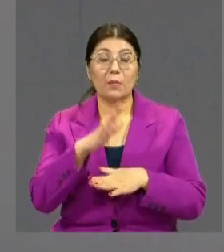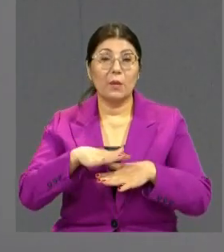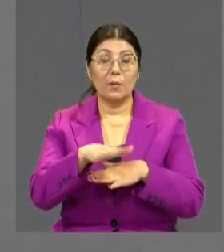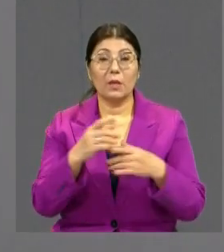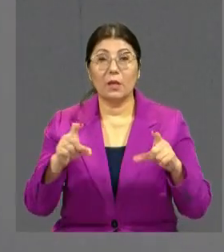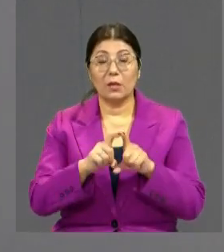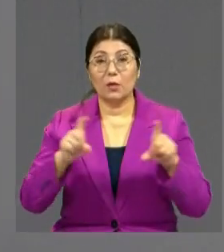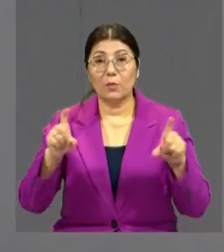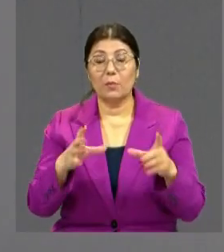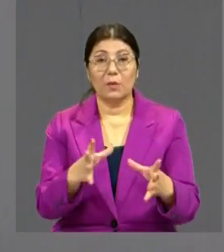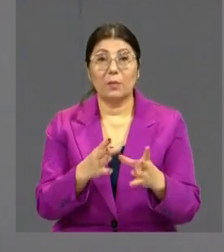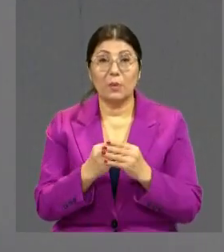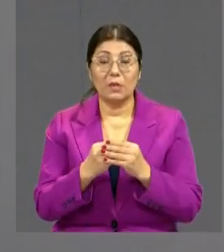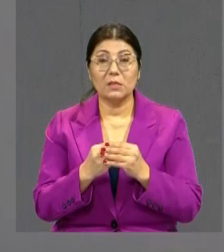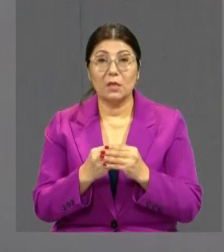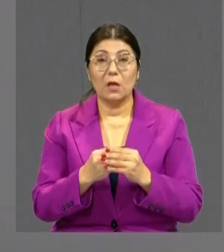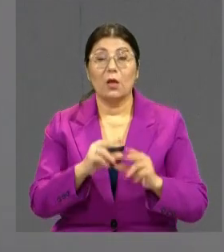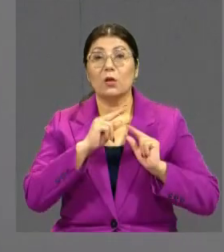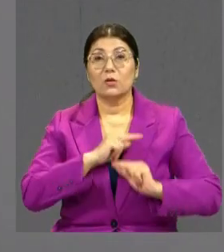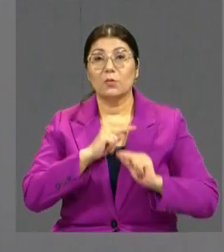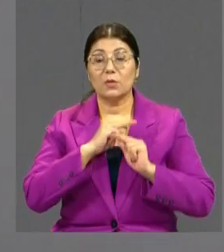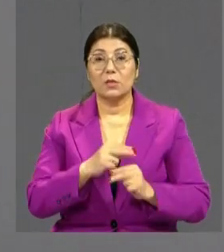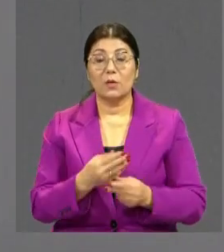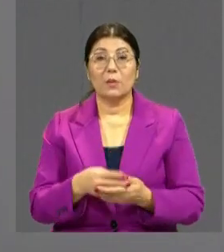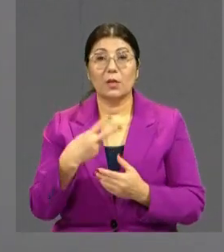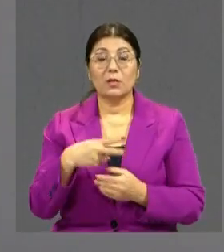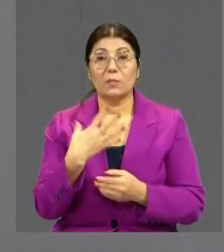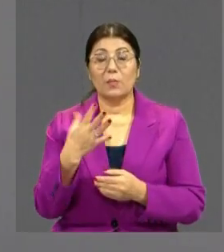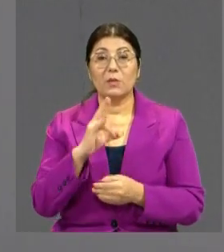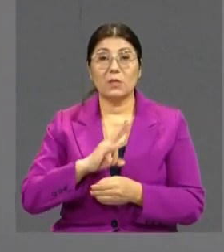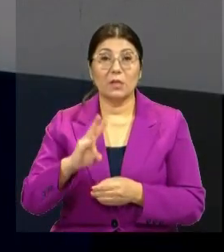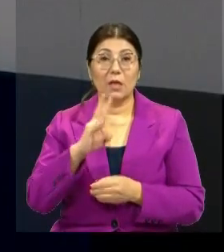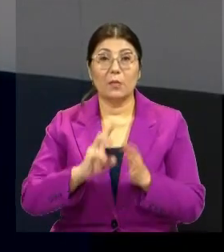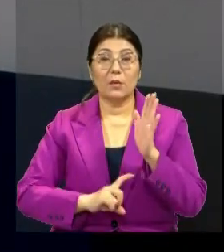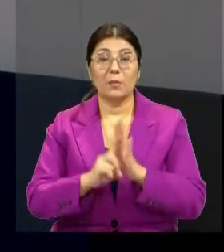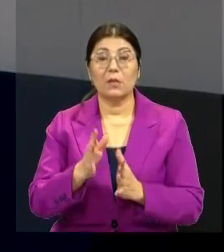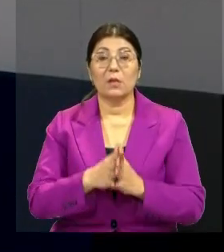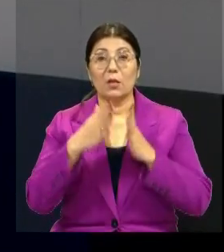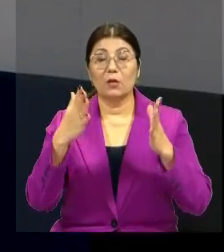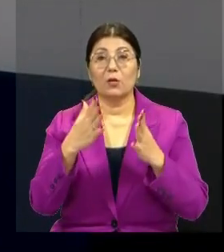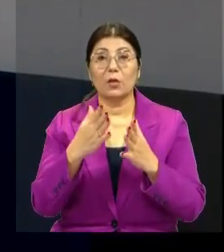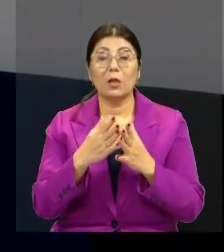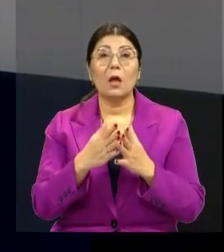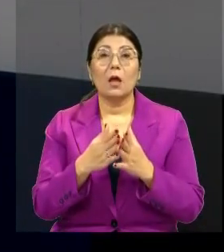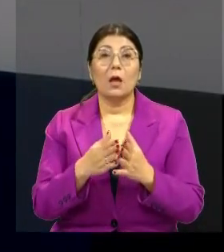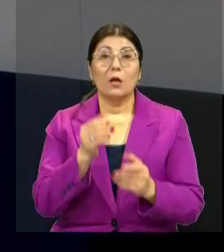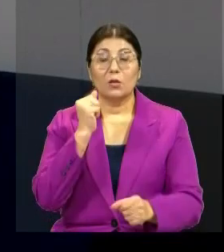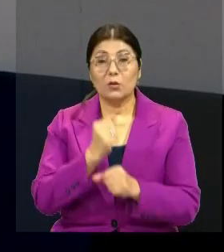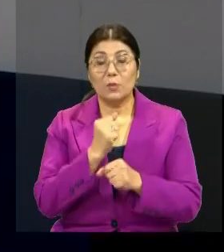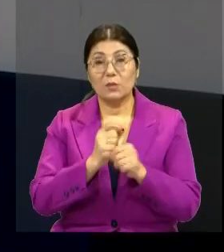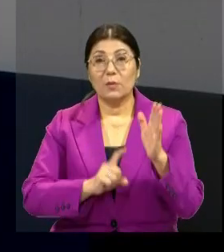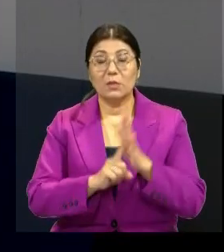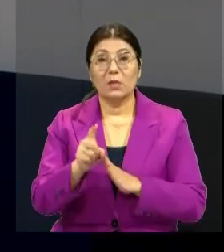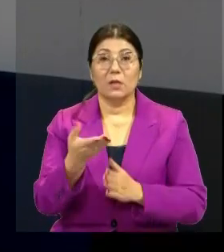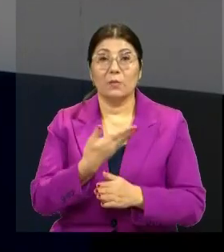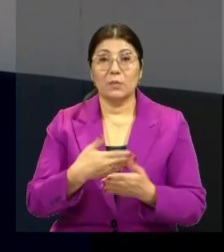органдармен, үкіметтік емес ұйымдармен бірлесе жұмыс жасау. Міне 25 қарашадан бастап үлкен науқан басталды. Осы науқанның аясында